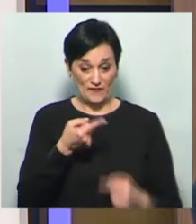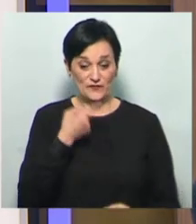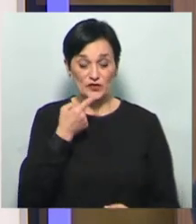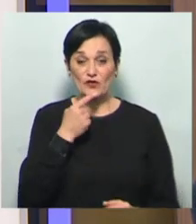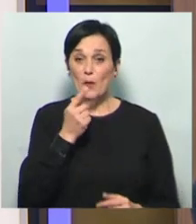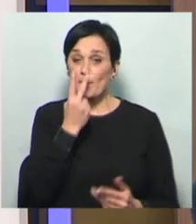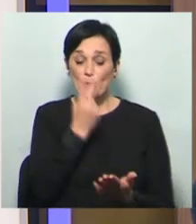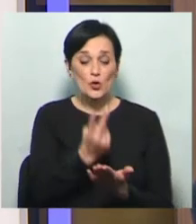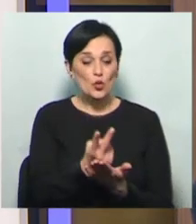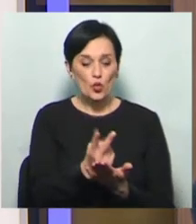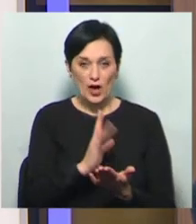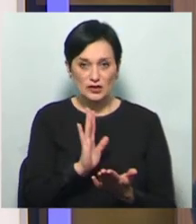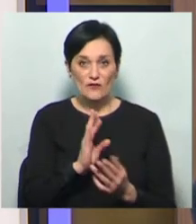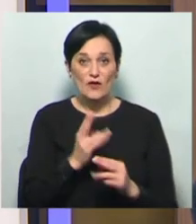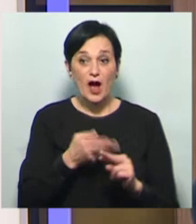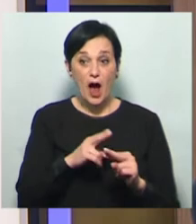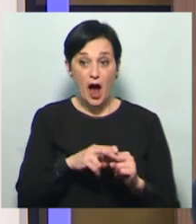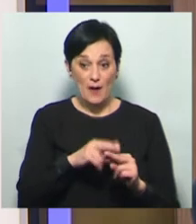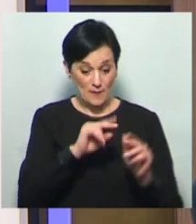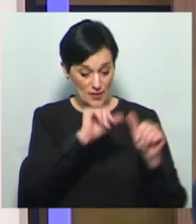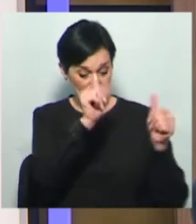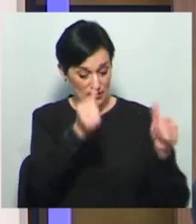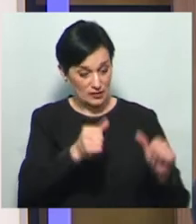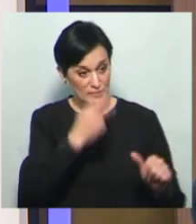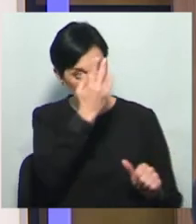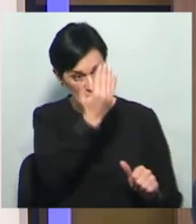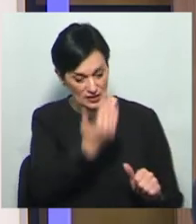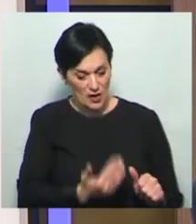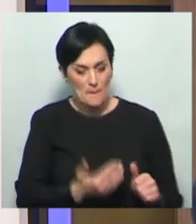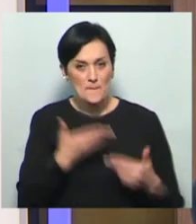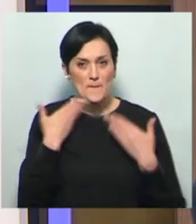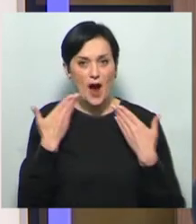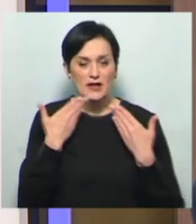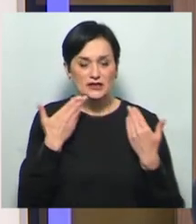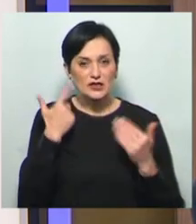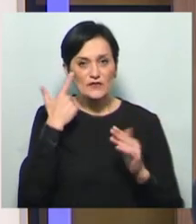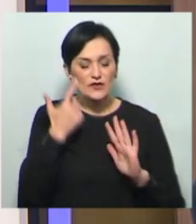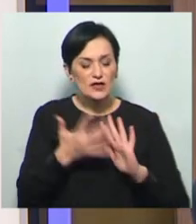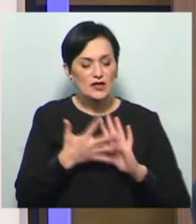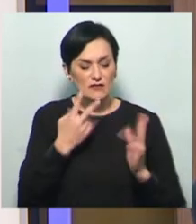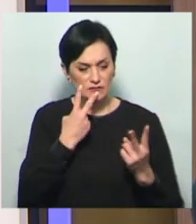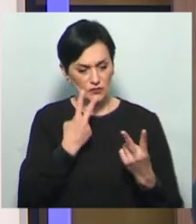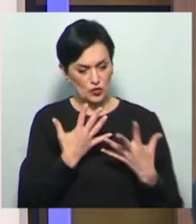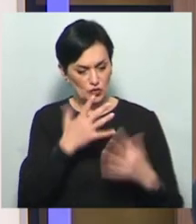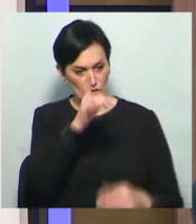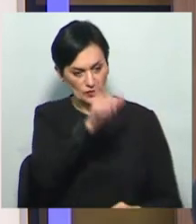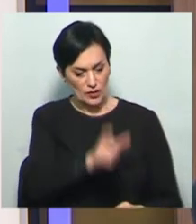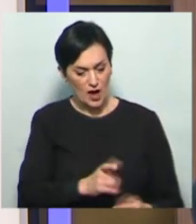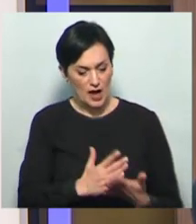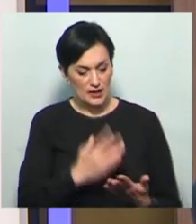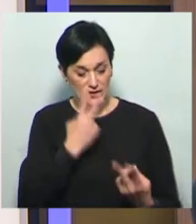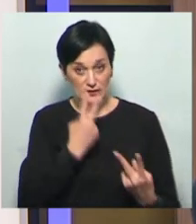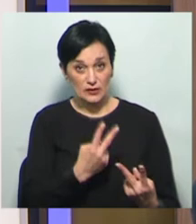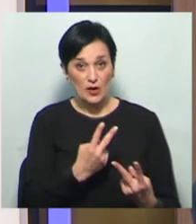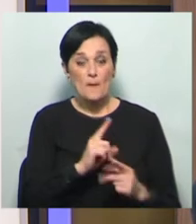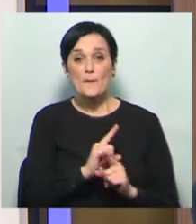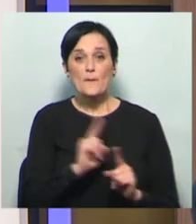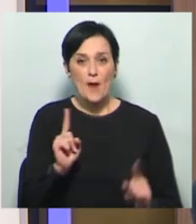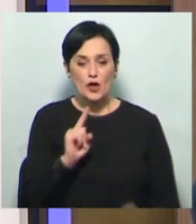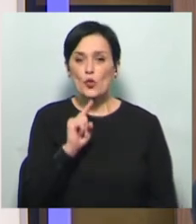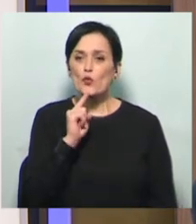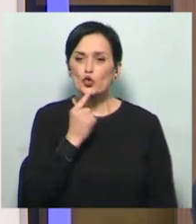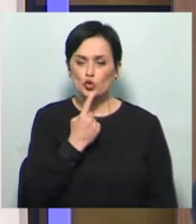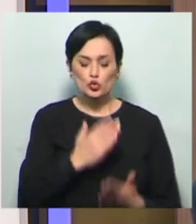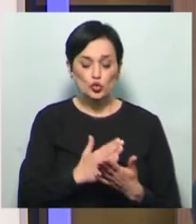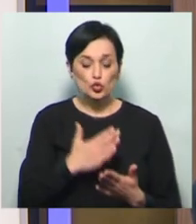მაგრამ მიუხედავად ამისა, ამულაჟე ყველაფერი ძალიან მარტივად გასაგება და თვალსაჩინოდ არის წარმოდგენილი. მაგრამ გაცილებით